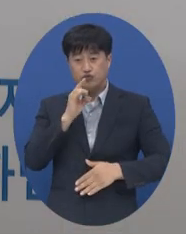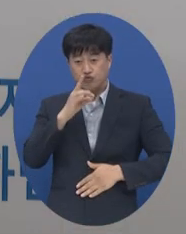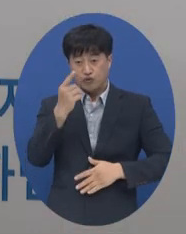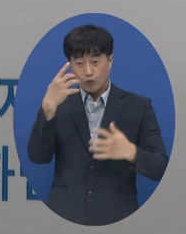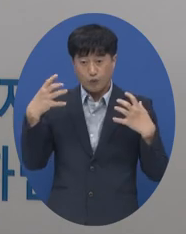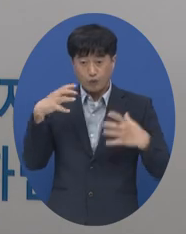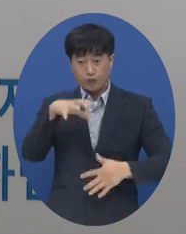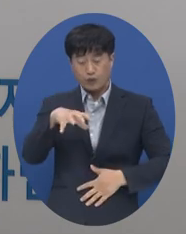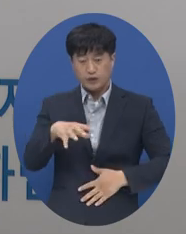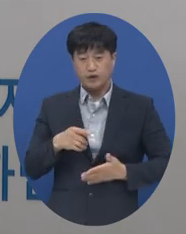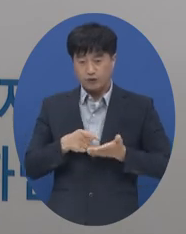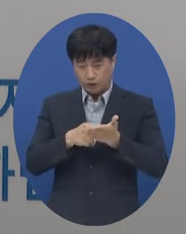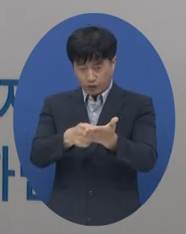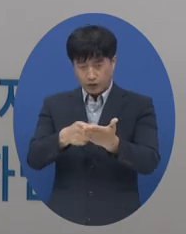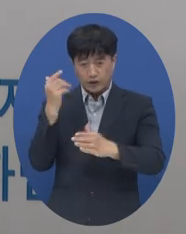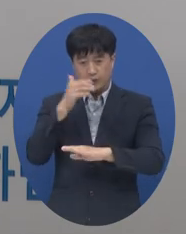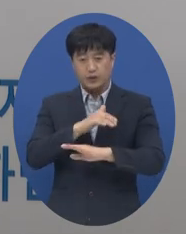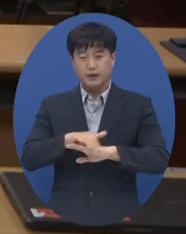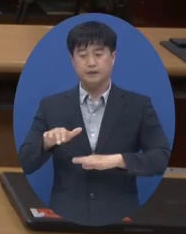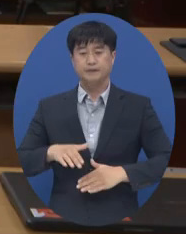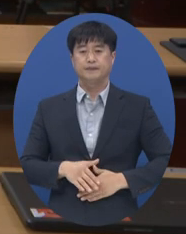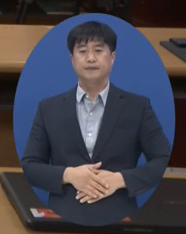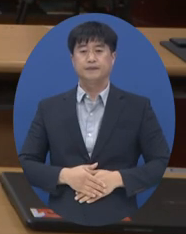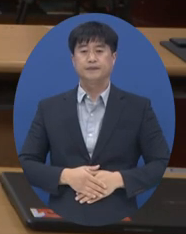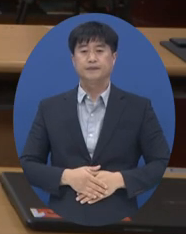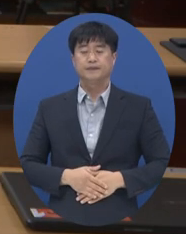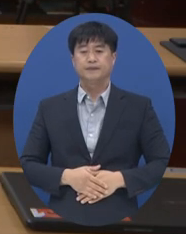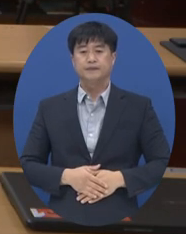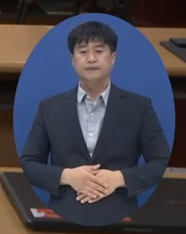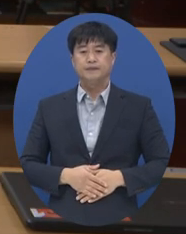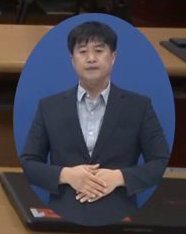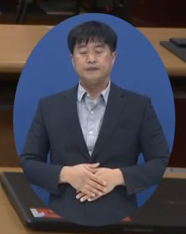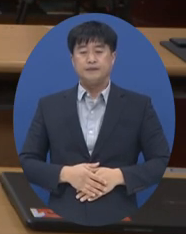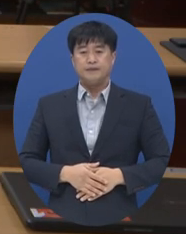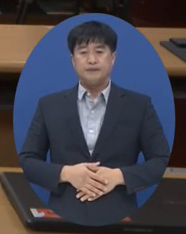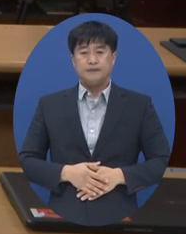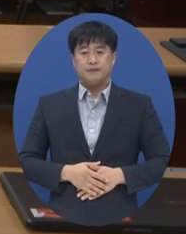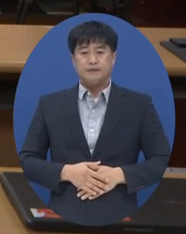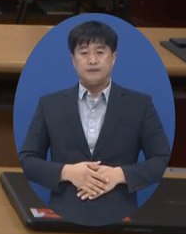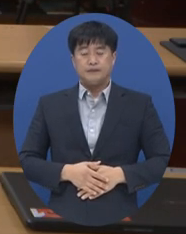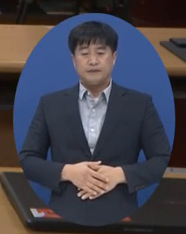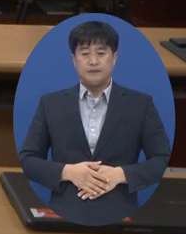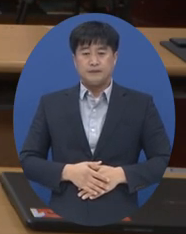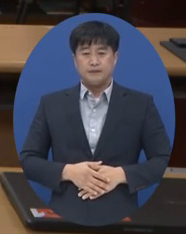중앙부처에 적극 건의한다는 방침입니다. 경기지TV 구영슬입니다.